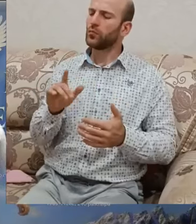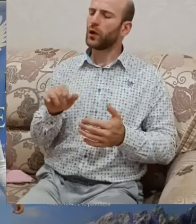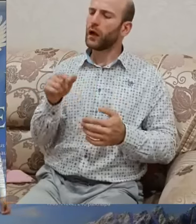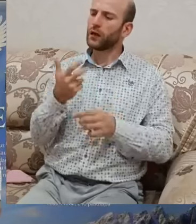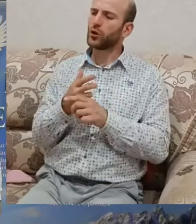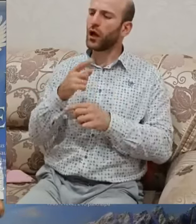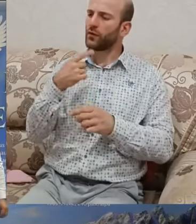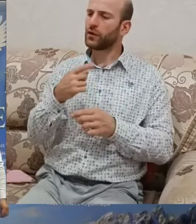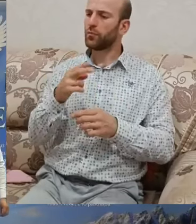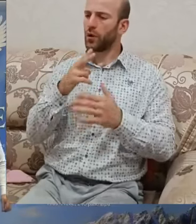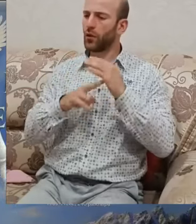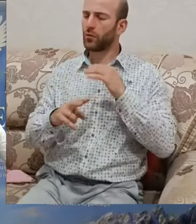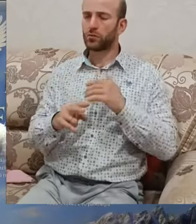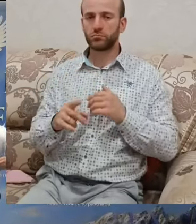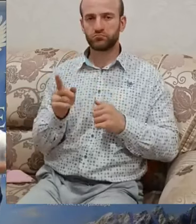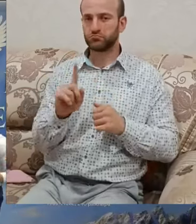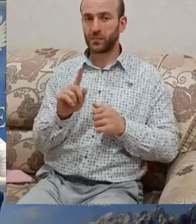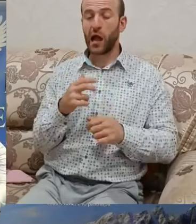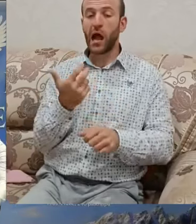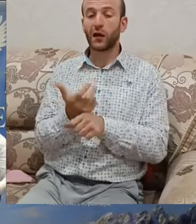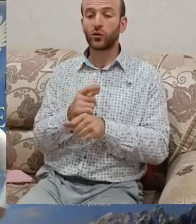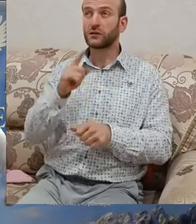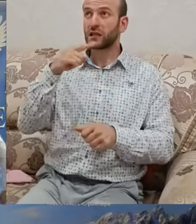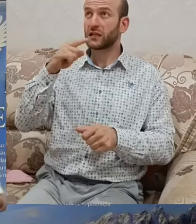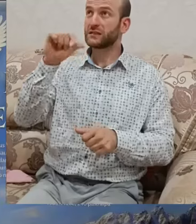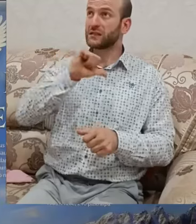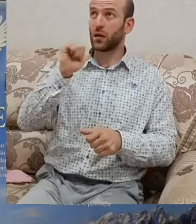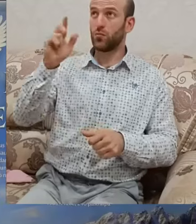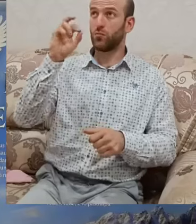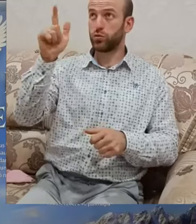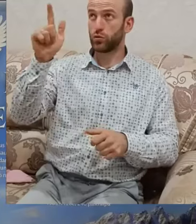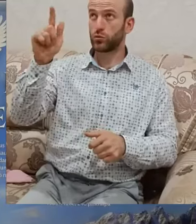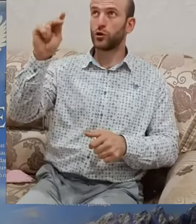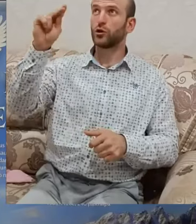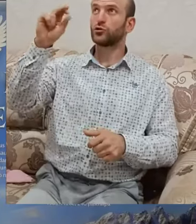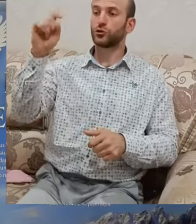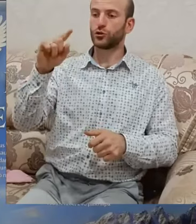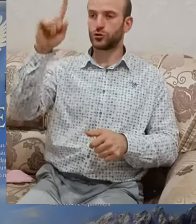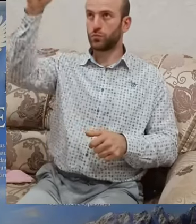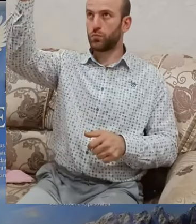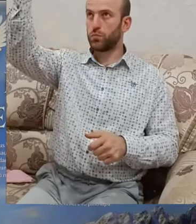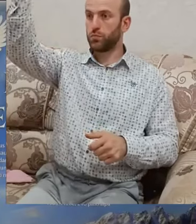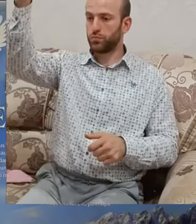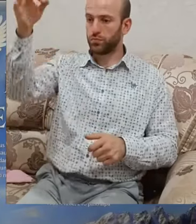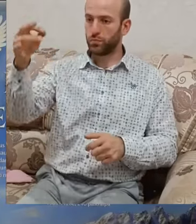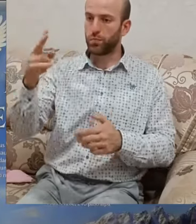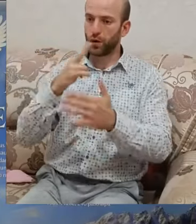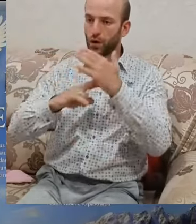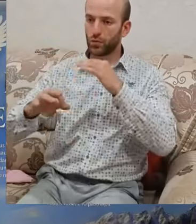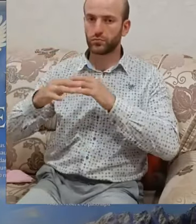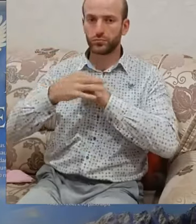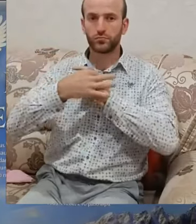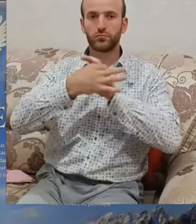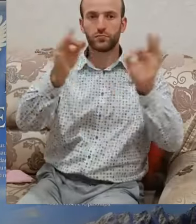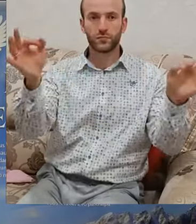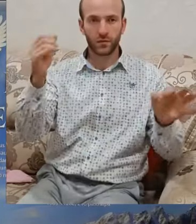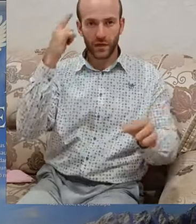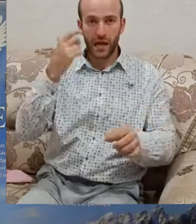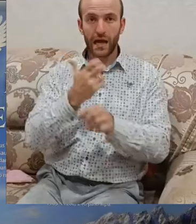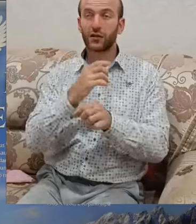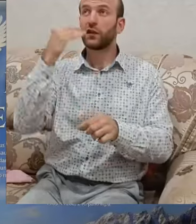сказал сам Бог через пророка. Ir tai yra taip sako Viešpats. И это так говорит Господь. Ir kada aš pradėjau patikėti tą žinią